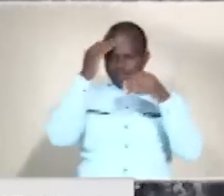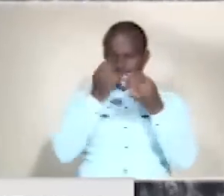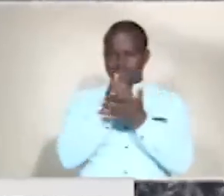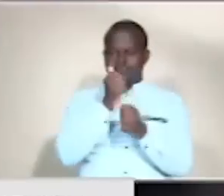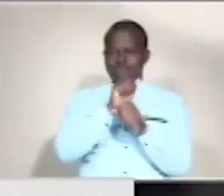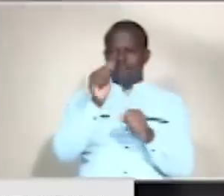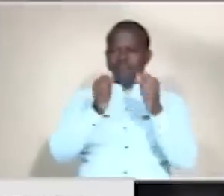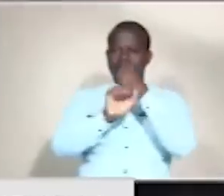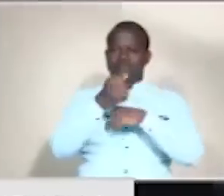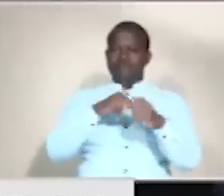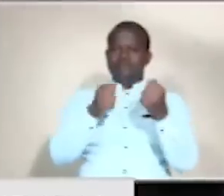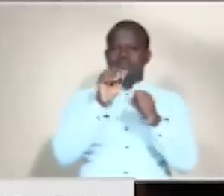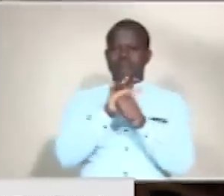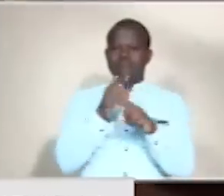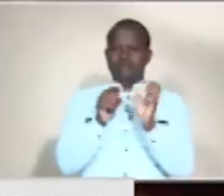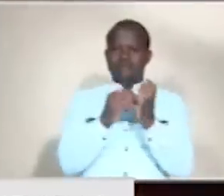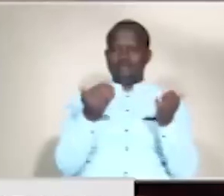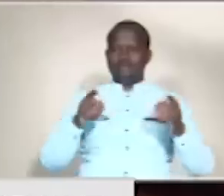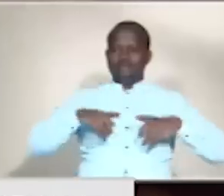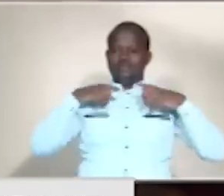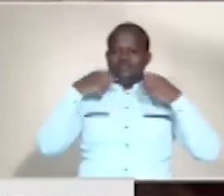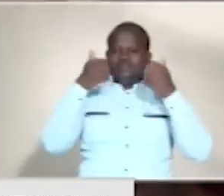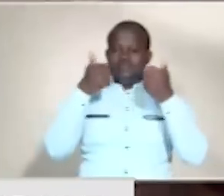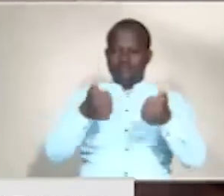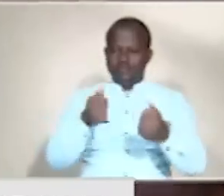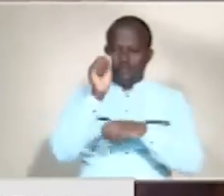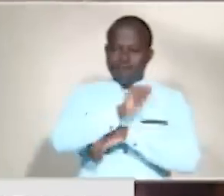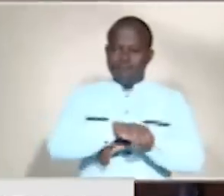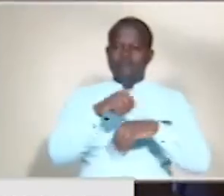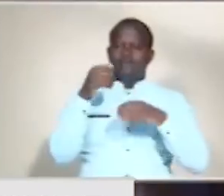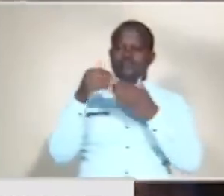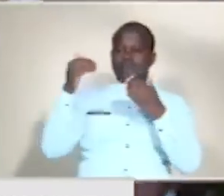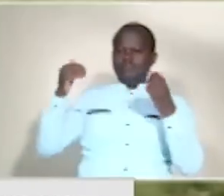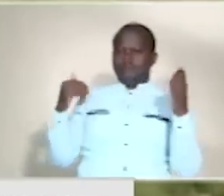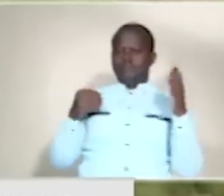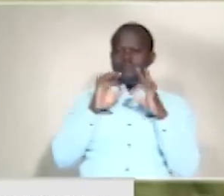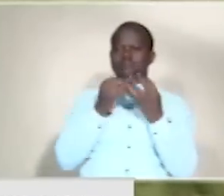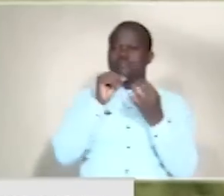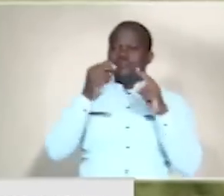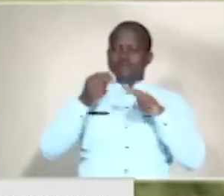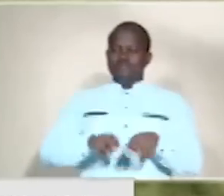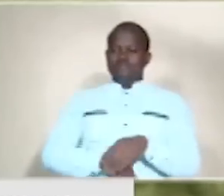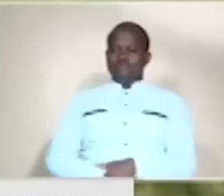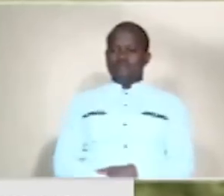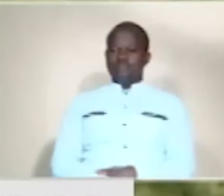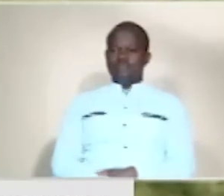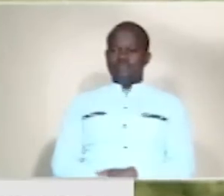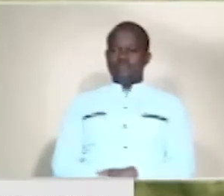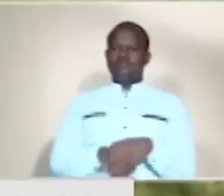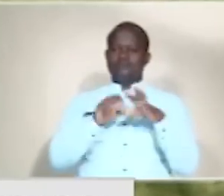bakora indi mirimo kandi abana babo bakabaho neza kuruta uko byari bimeze mbere izi ngo zitarabaho. Gahunda